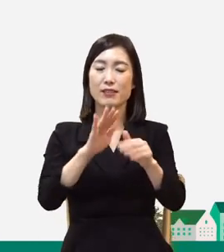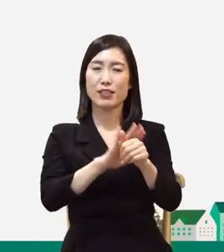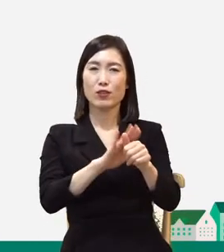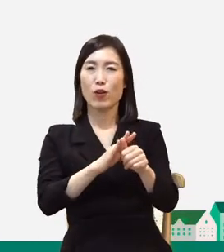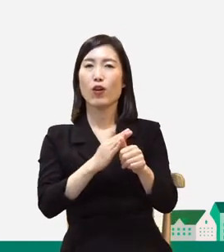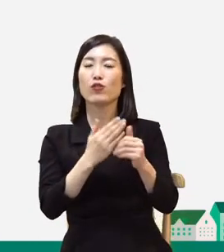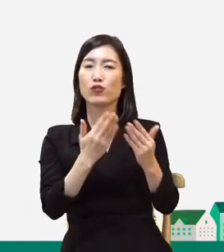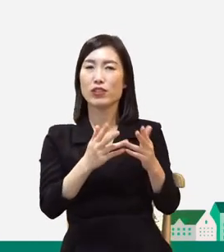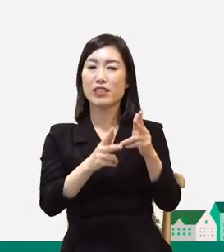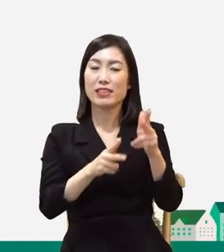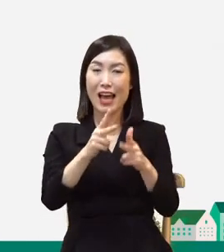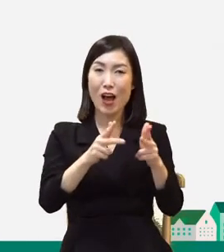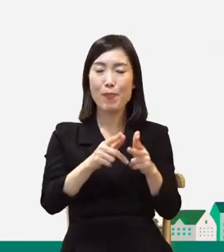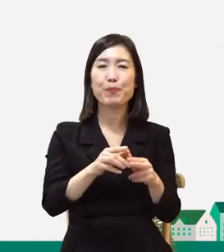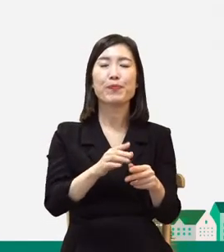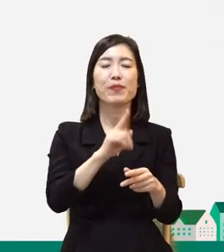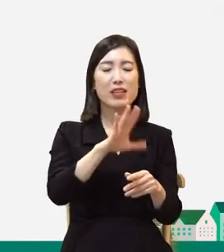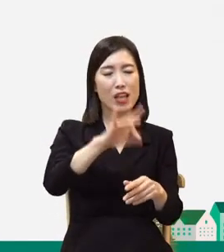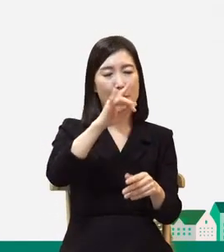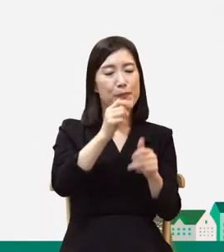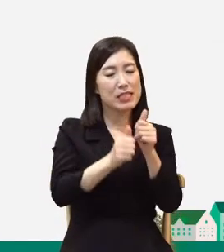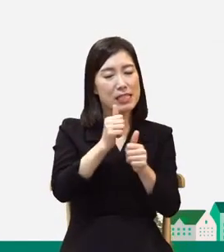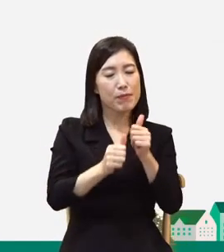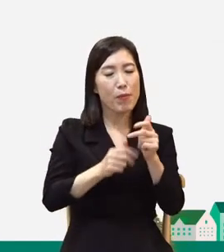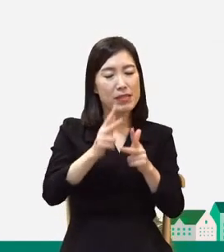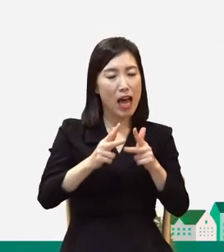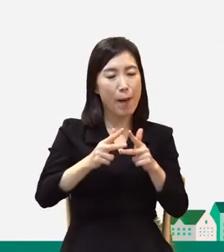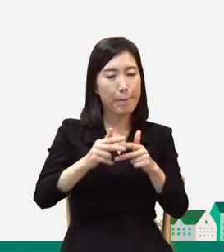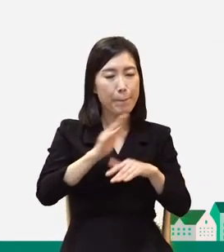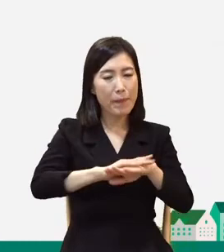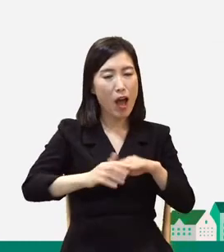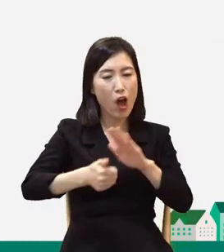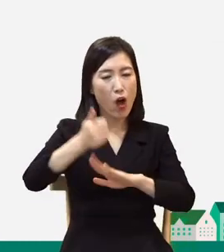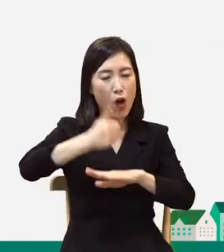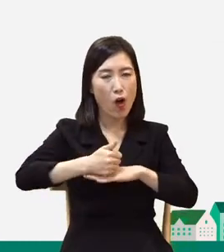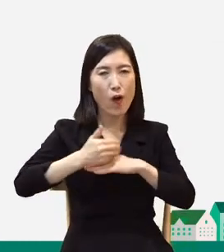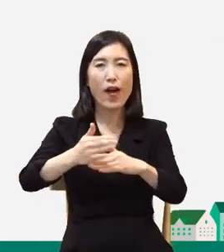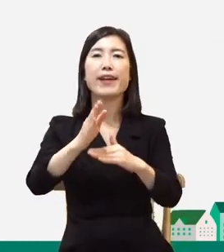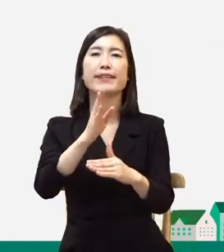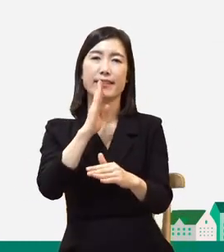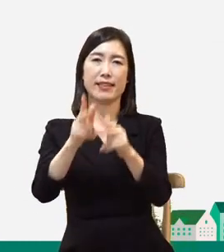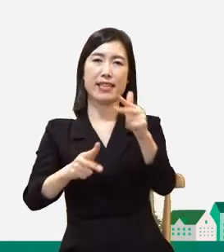지원주택은 시범사업에서 본사업으로 되는 과정에서 이제 서울시